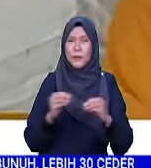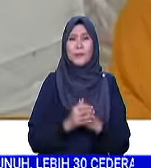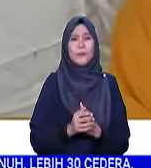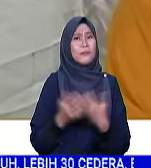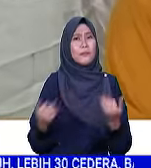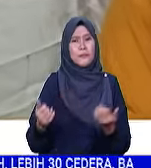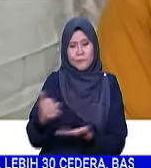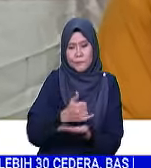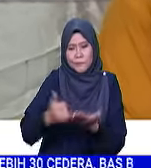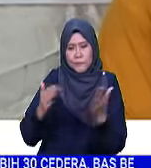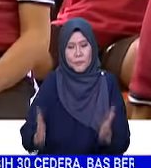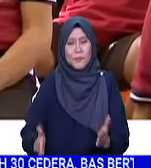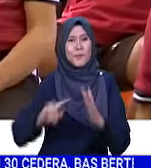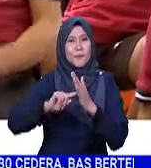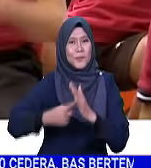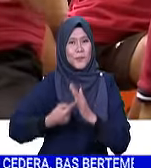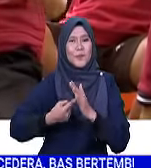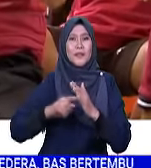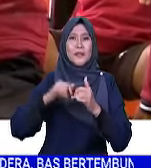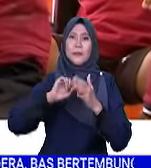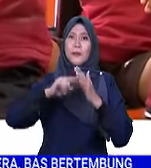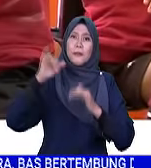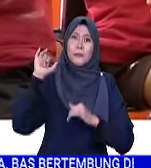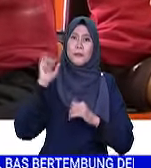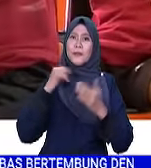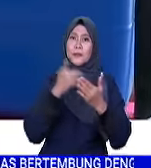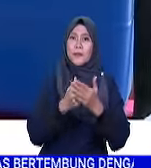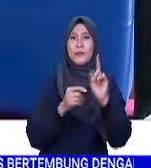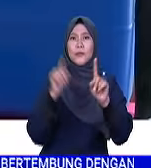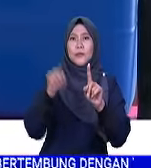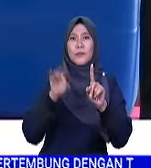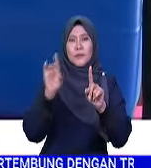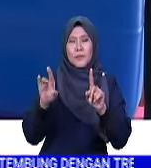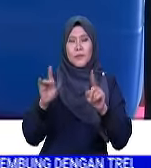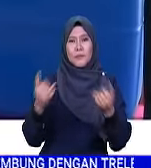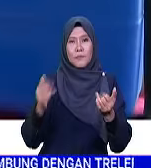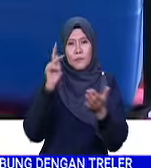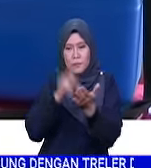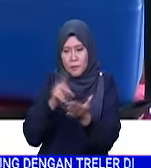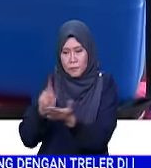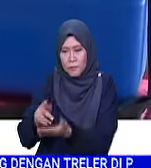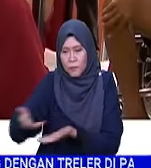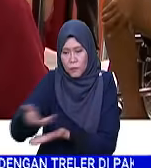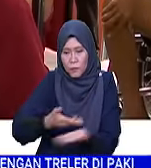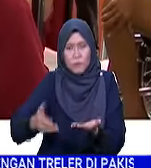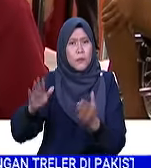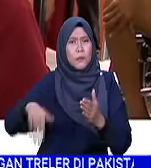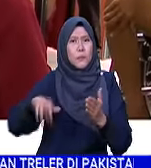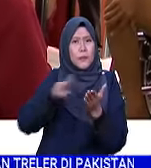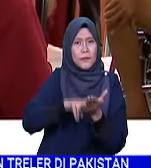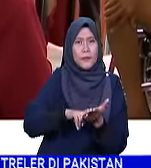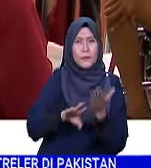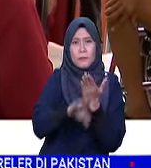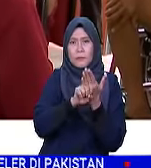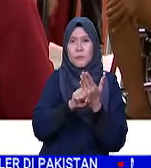cerapan gelandangan mula dilaksanakan semalam hingga 1 Ogos bagi mendekati dan mengenal pasti gelandangan yang belum